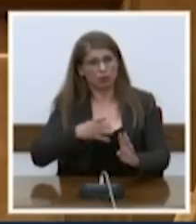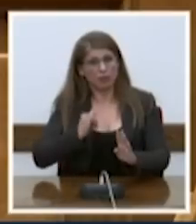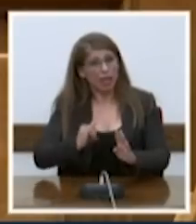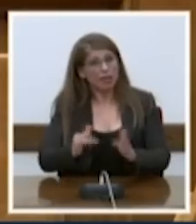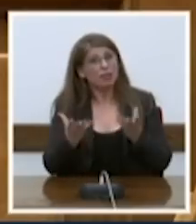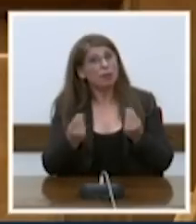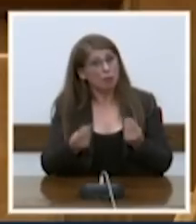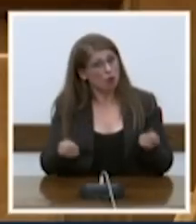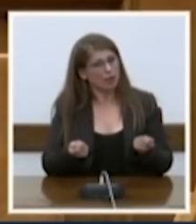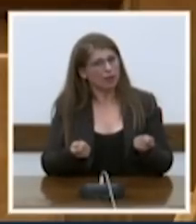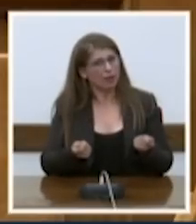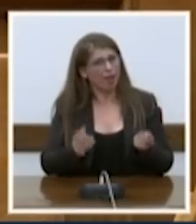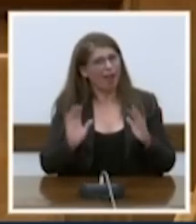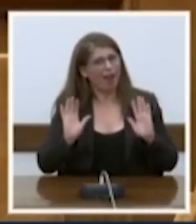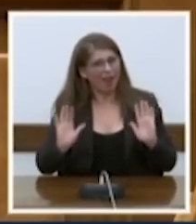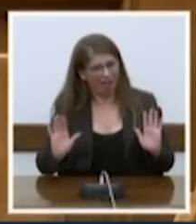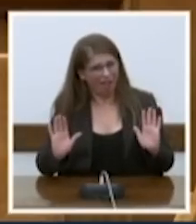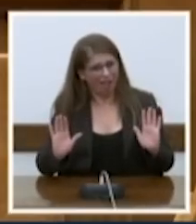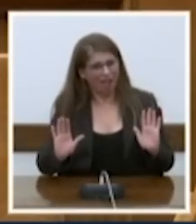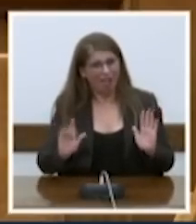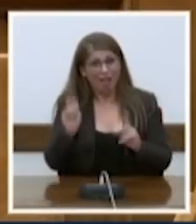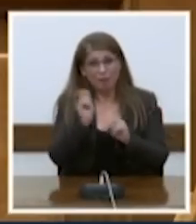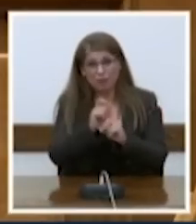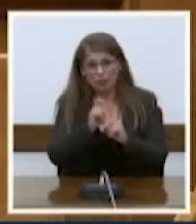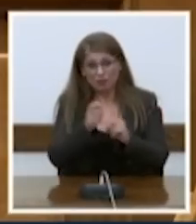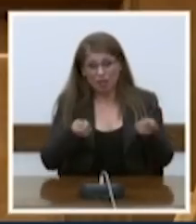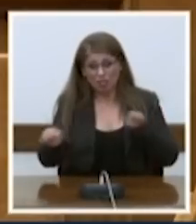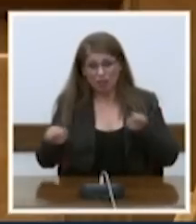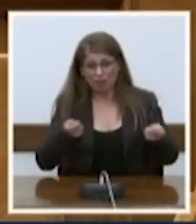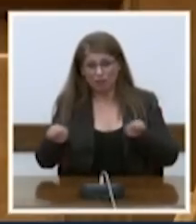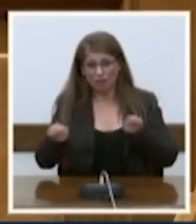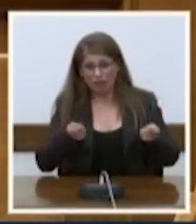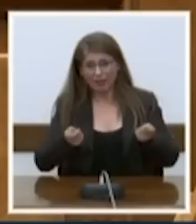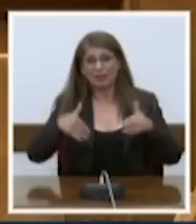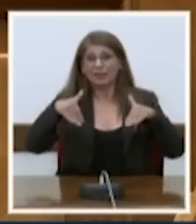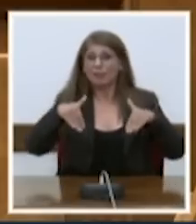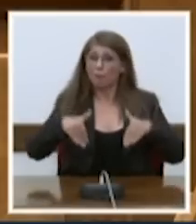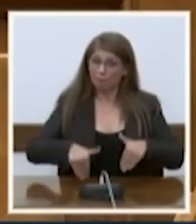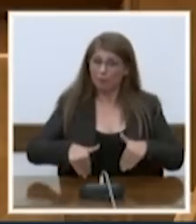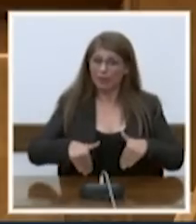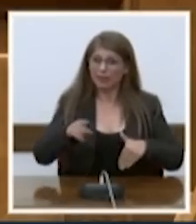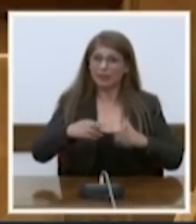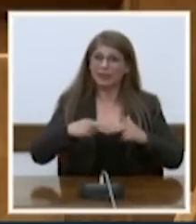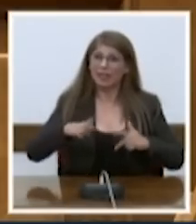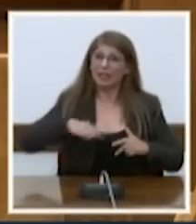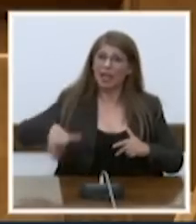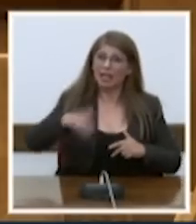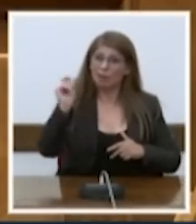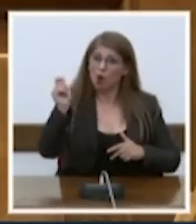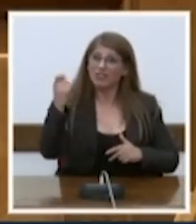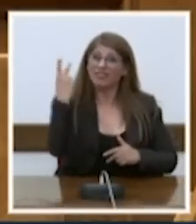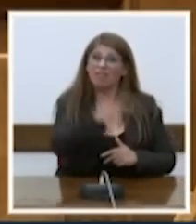αυτό. Όμως η ψηφιακή διακυβέρνηση υπηρετεί την αντιλαϊκή πολιτική